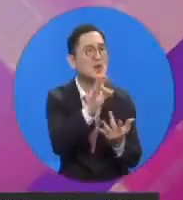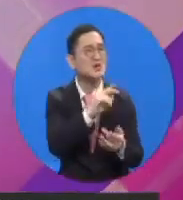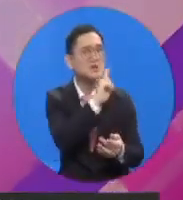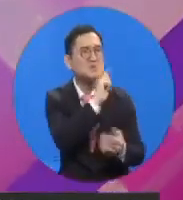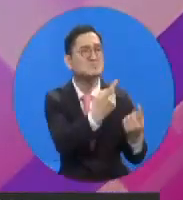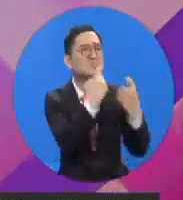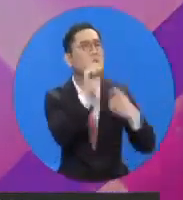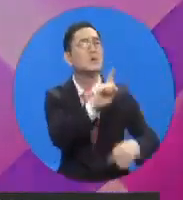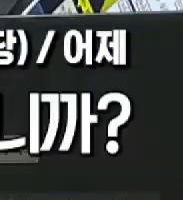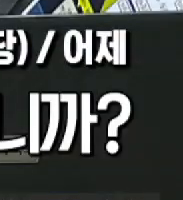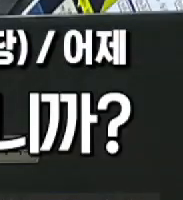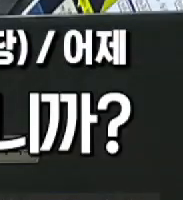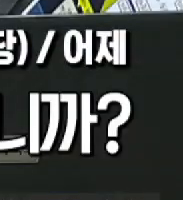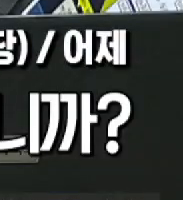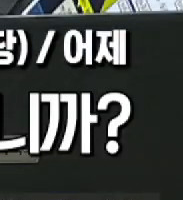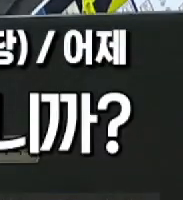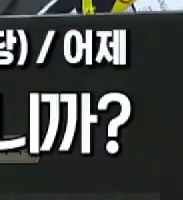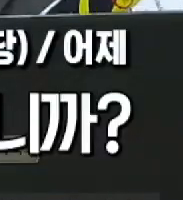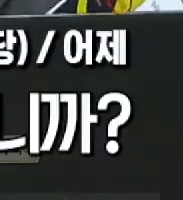판단해 보시죠.